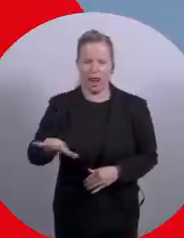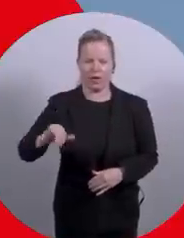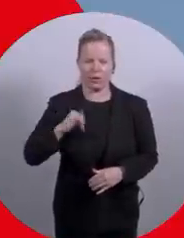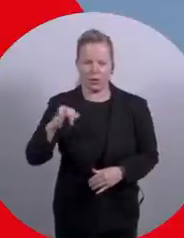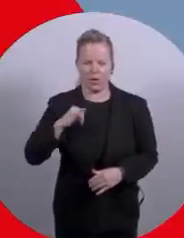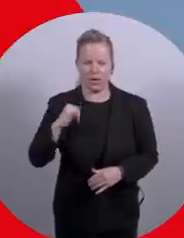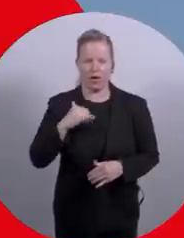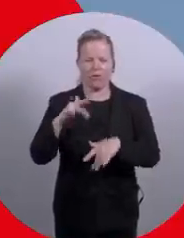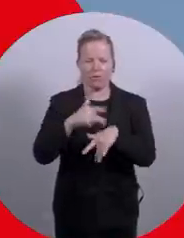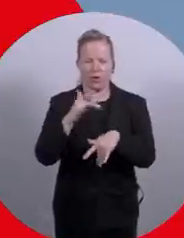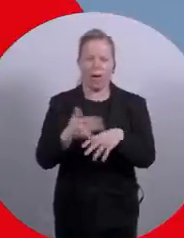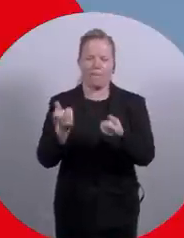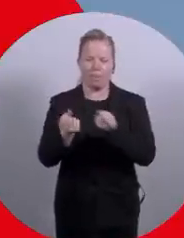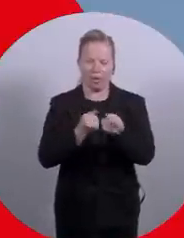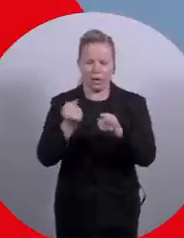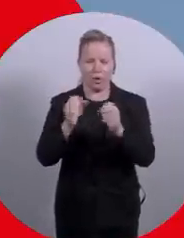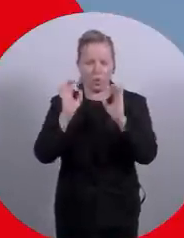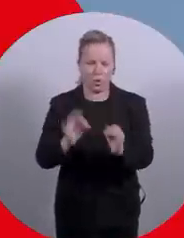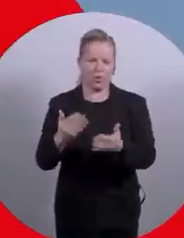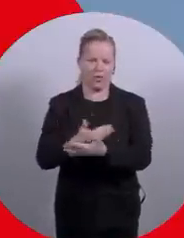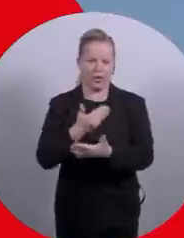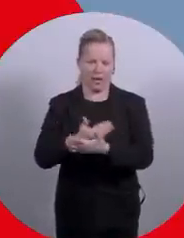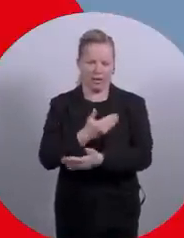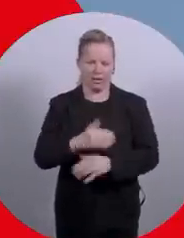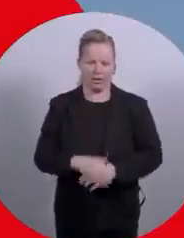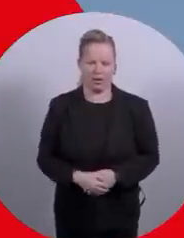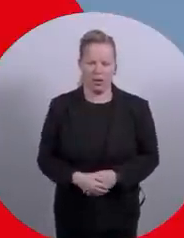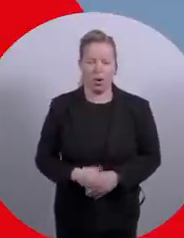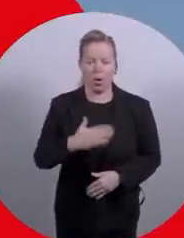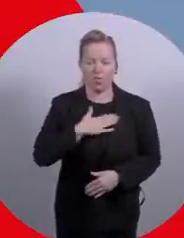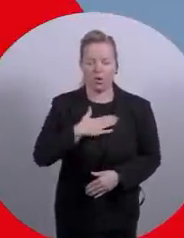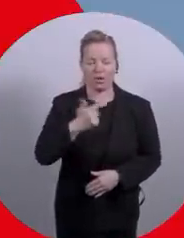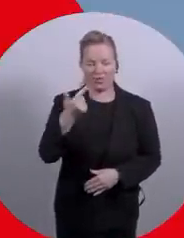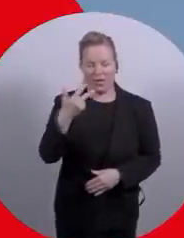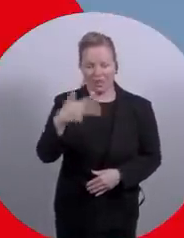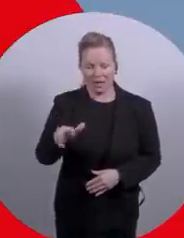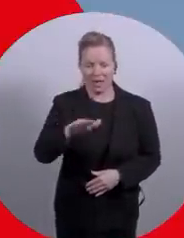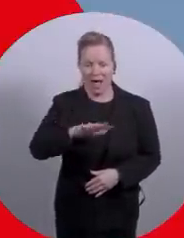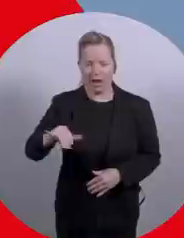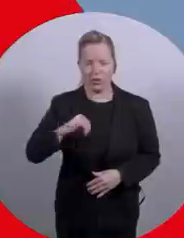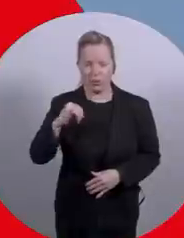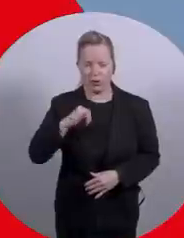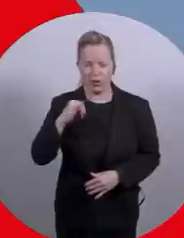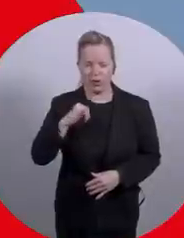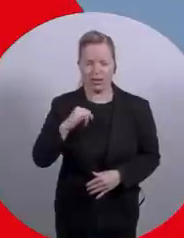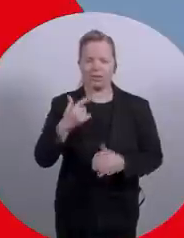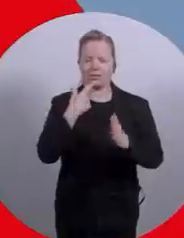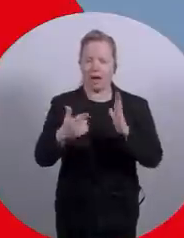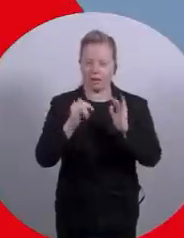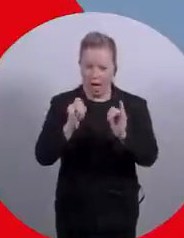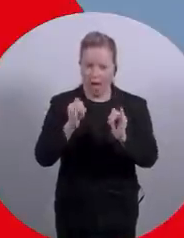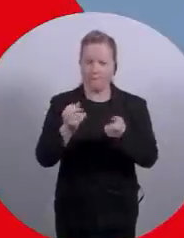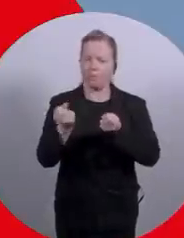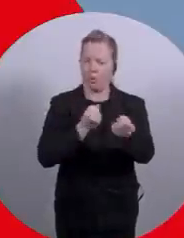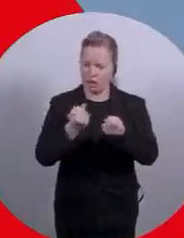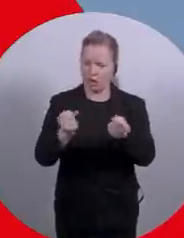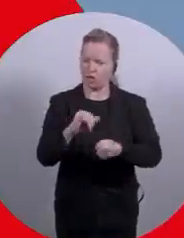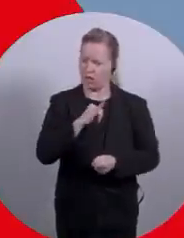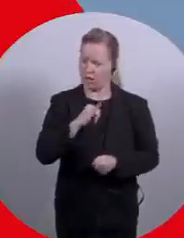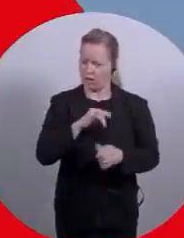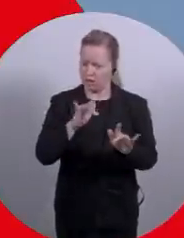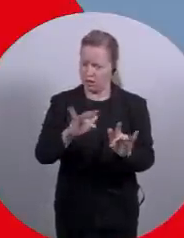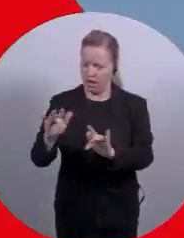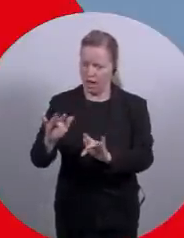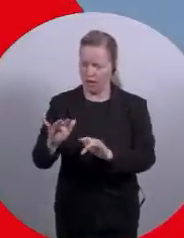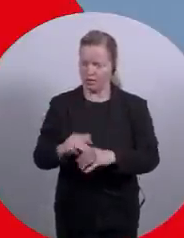fühlen sich von der Politik Bescheid vertreten das obwohl zwei Drittel aller Jugendlichen angeben dass die politisch interessiert sind